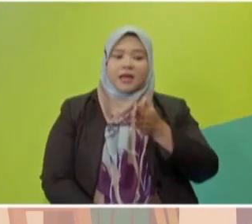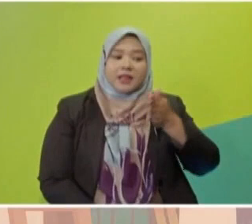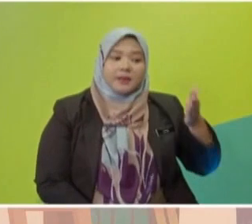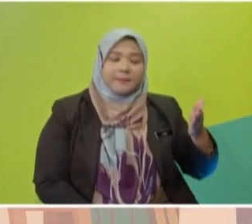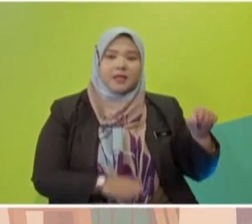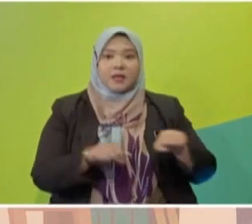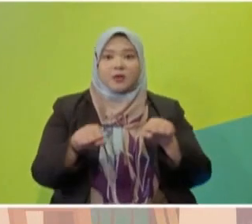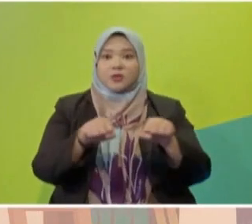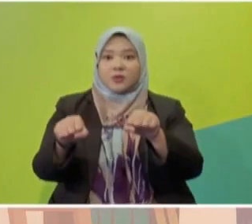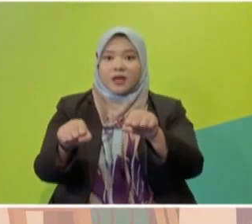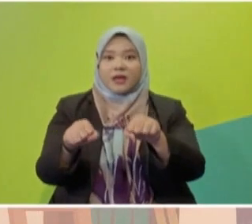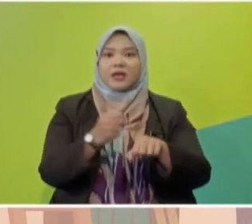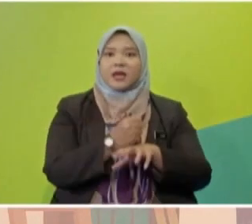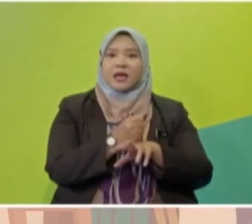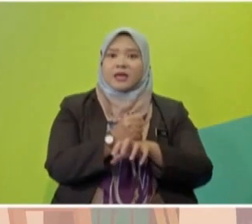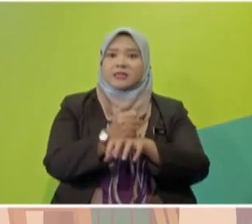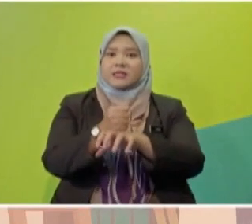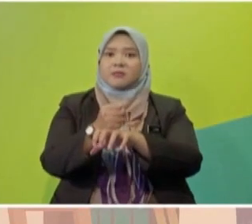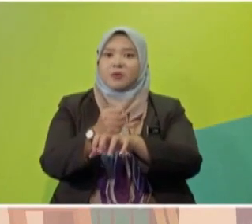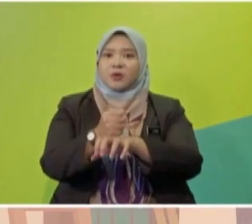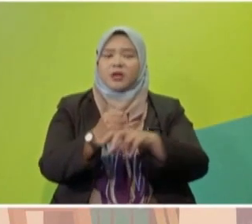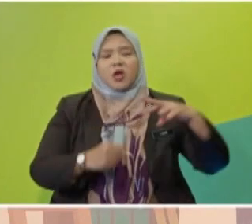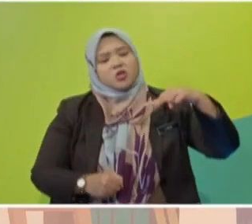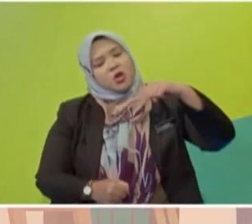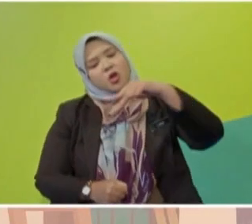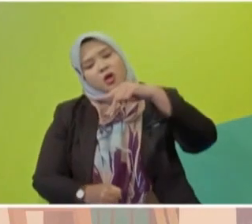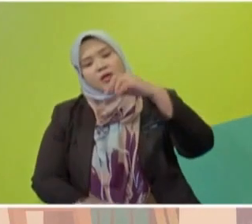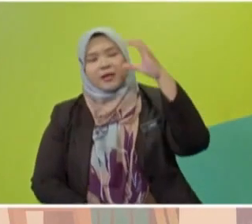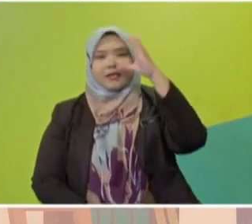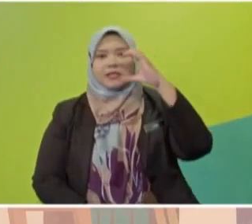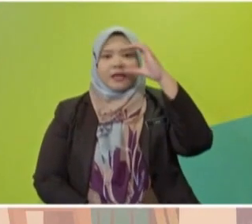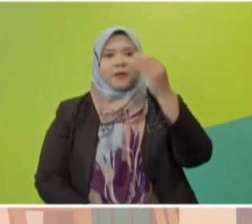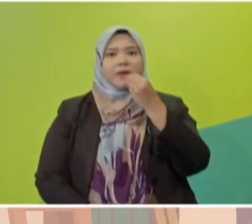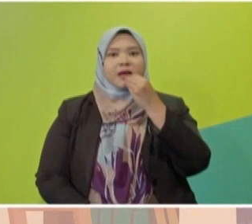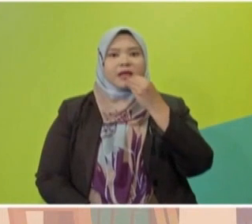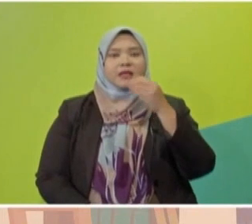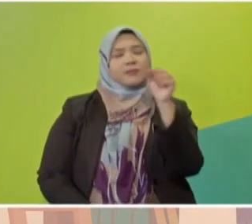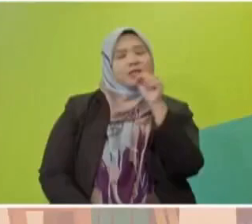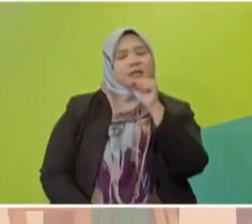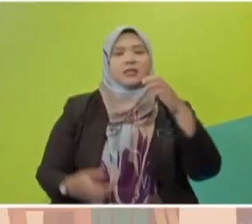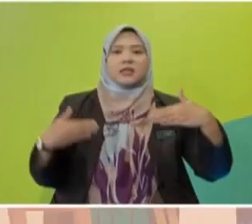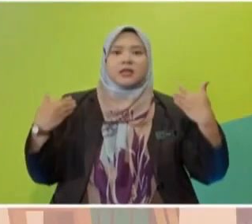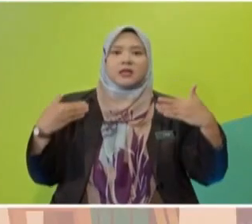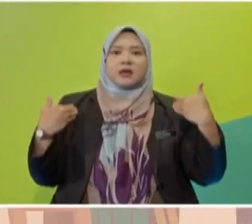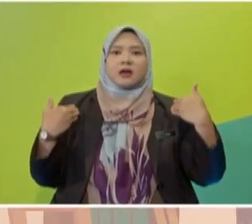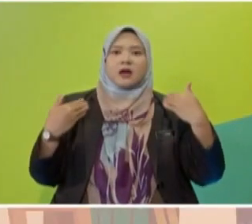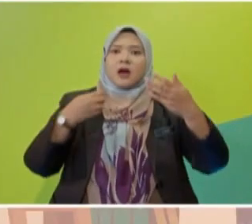berjalan-jalan sambil menyanyi riang. Tiba-tiba, dia tergelincir lalu jatuh ke dalam